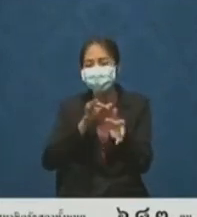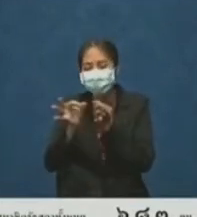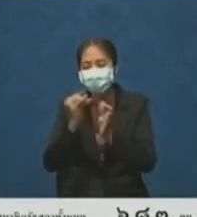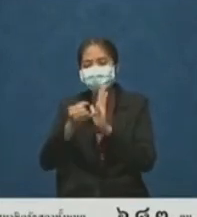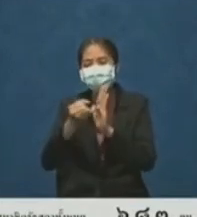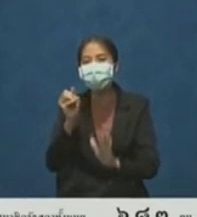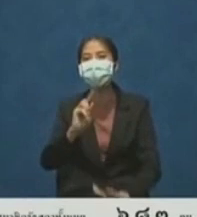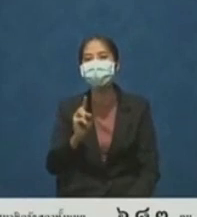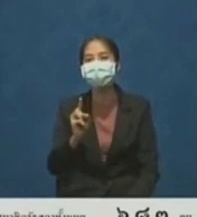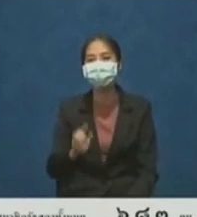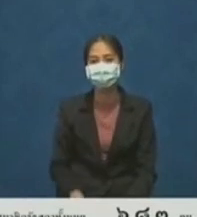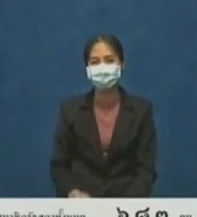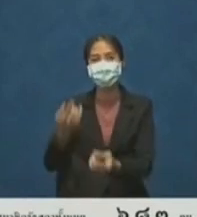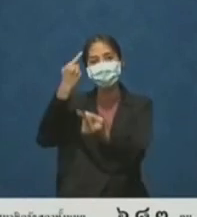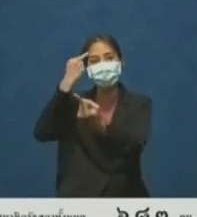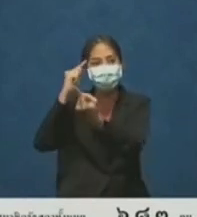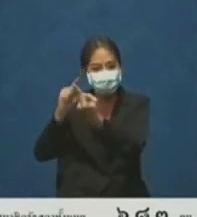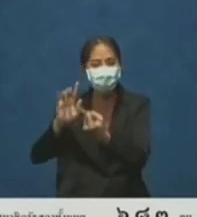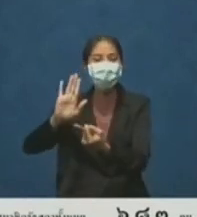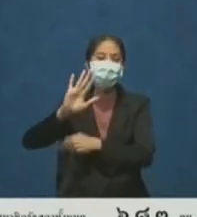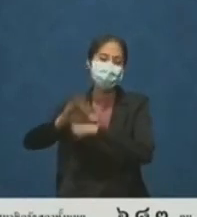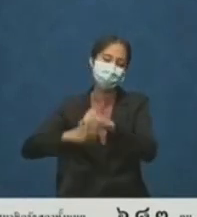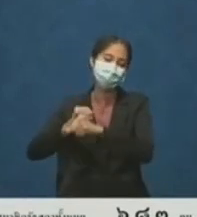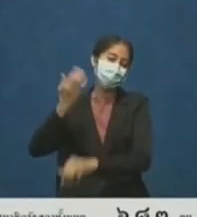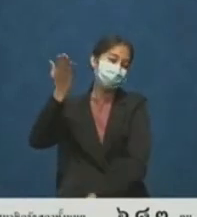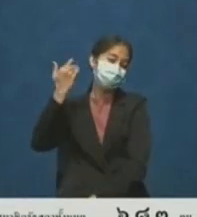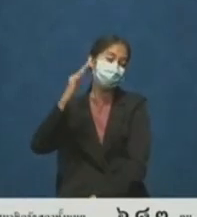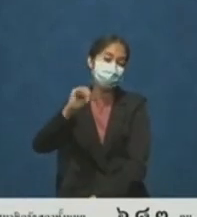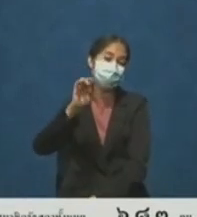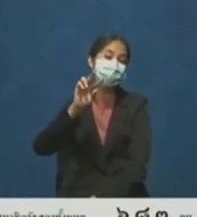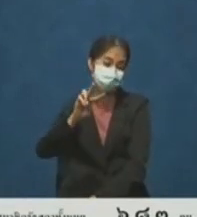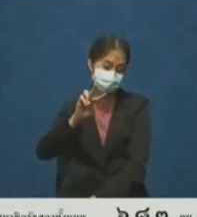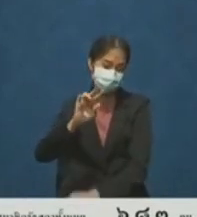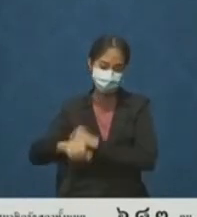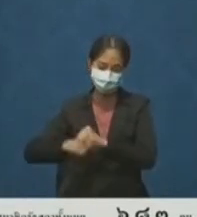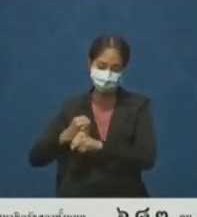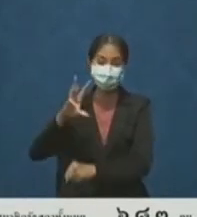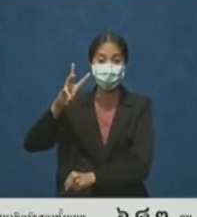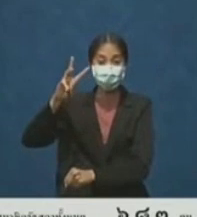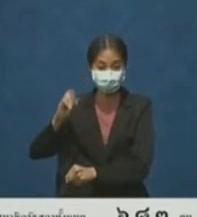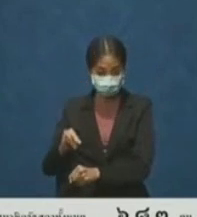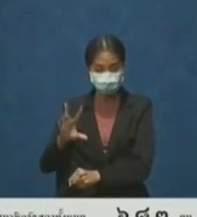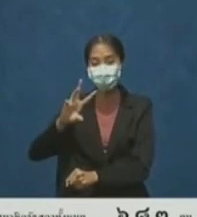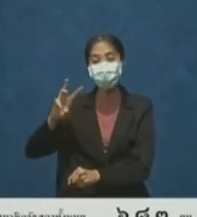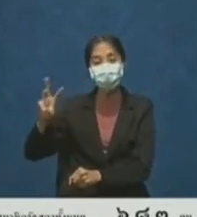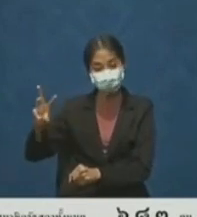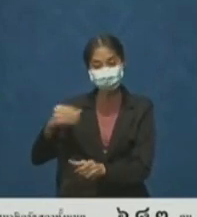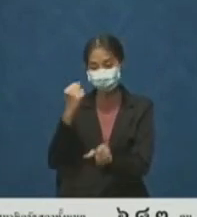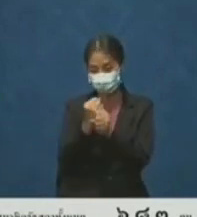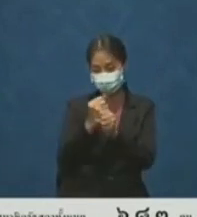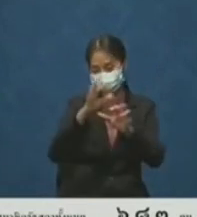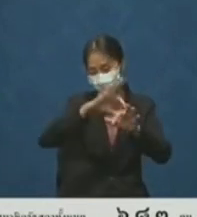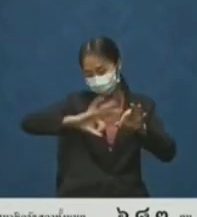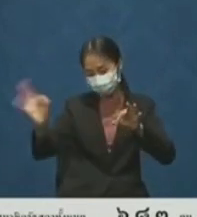ง่ายๆก็คือว่าเจตนารมณ์ของปี42และเจตนารมณ์ของปี60ที่เราร่าง